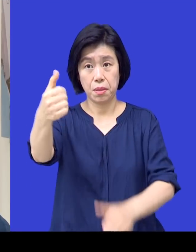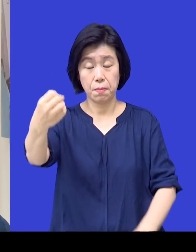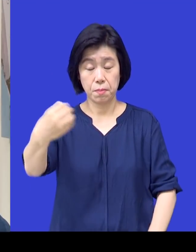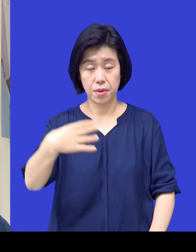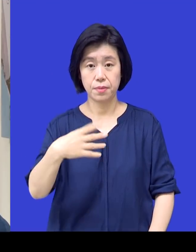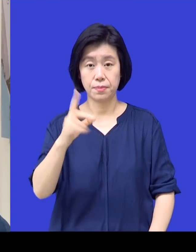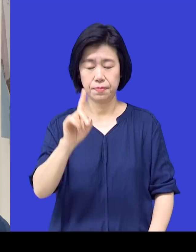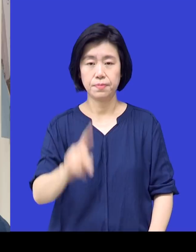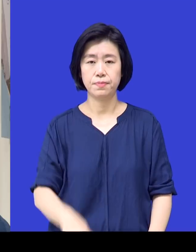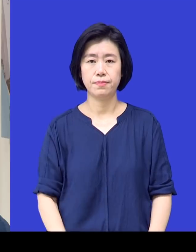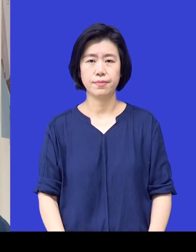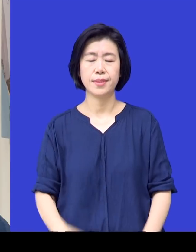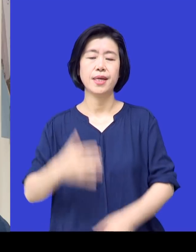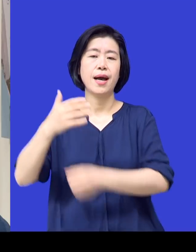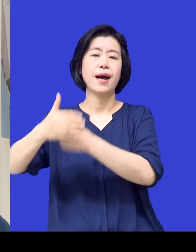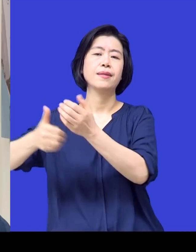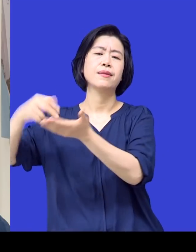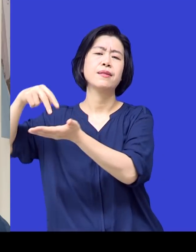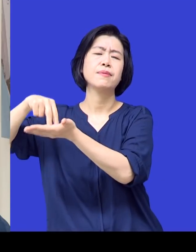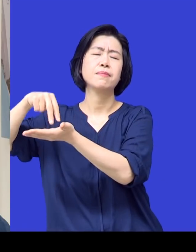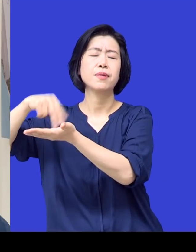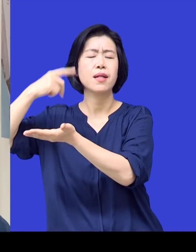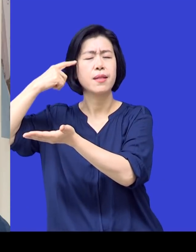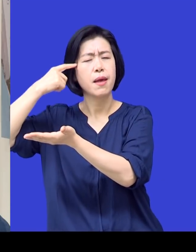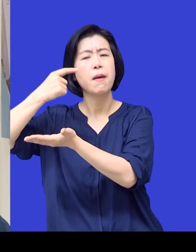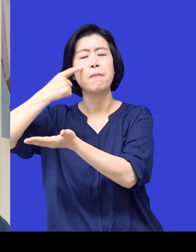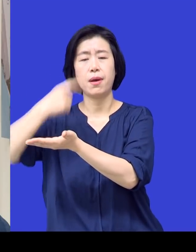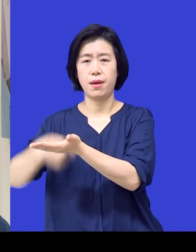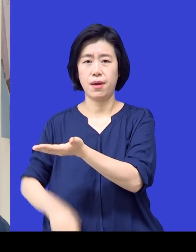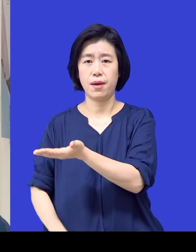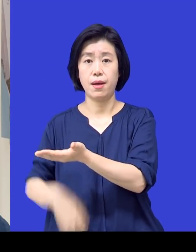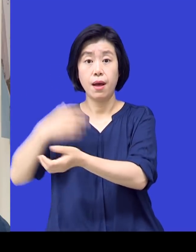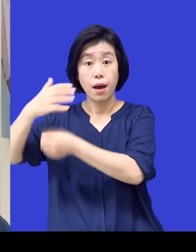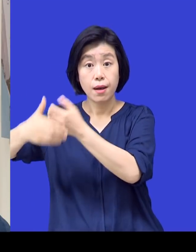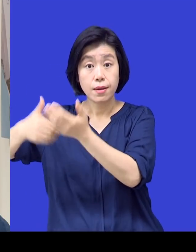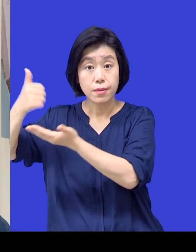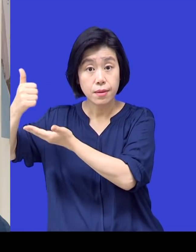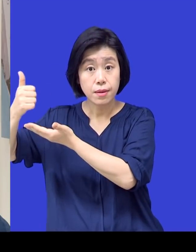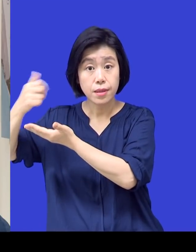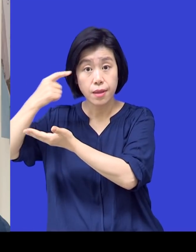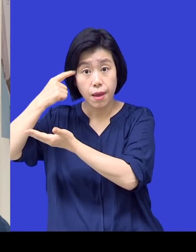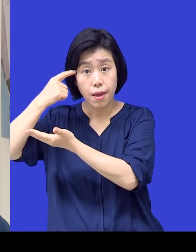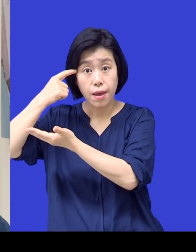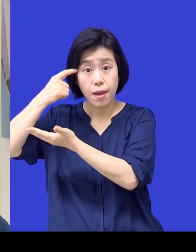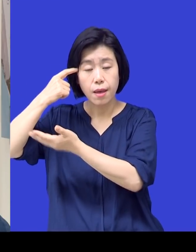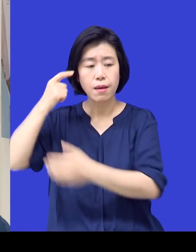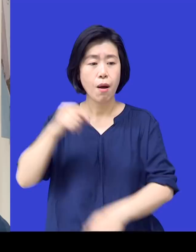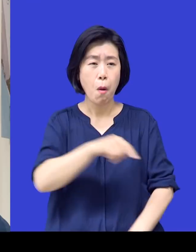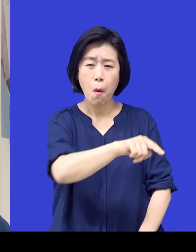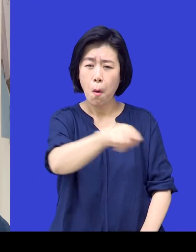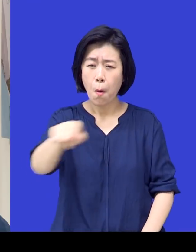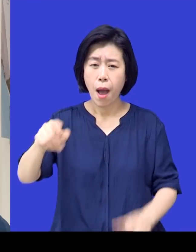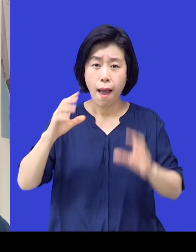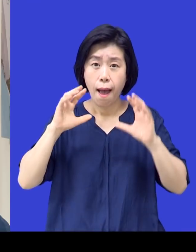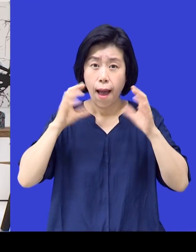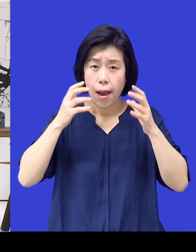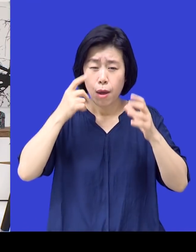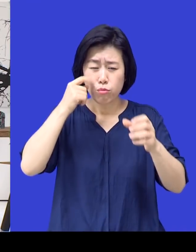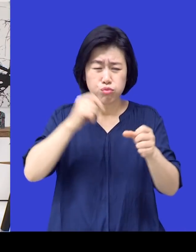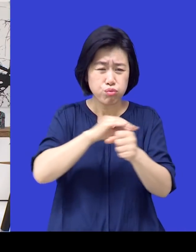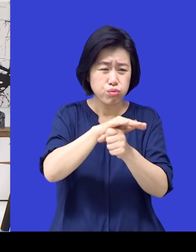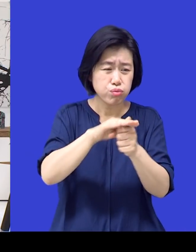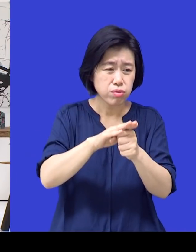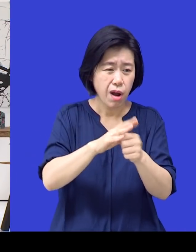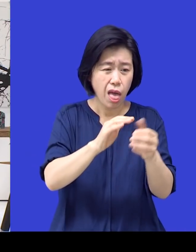해줘요. 하나님은 한 번도 한 아이가 그런 모습으로 있게 되기를 원치